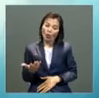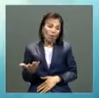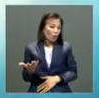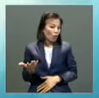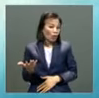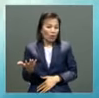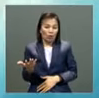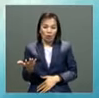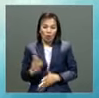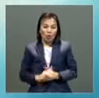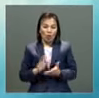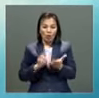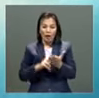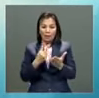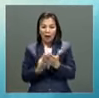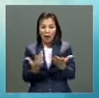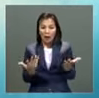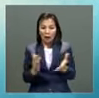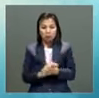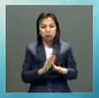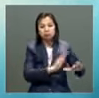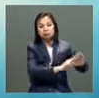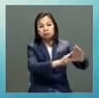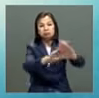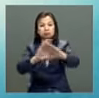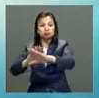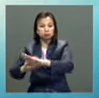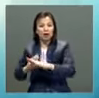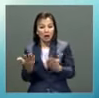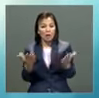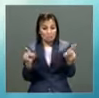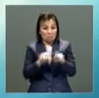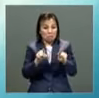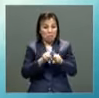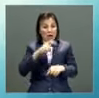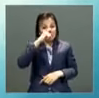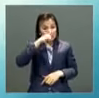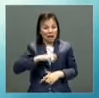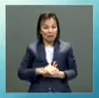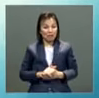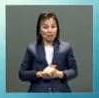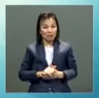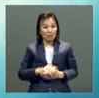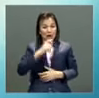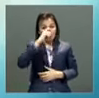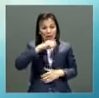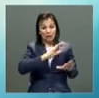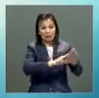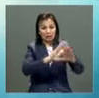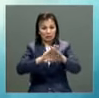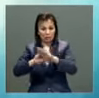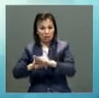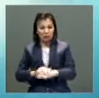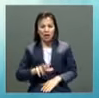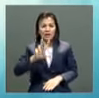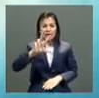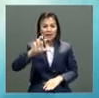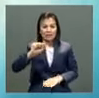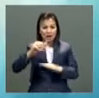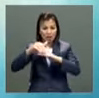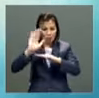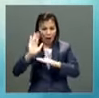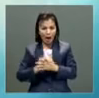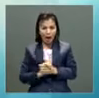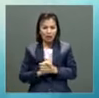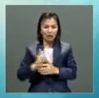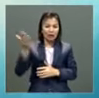นี่เป็นสัญญาณที่เขาส่งถึงพี่น้องประชาชนของเราเหมือนเราก็ส่งสัญญาณด้านนี้ว่าจะมีการป่วย 300,000 กว่าคน